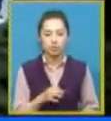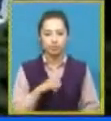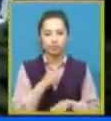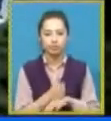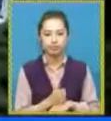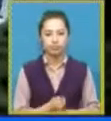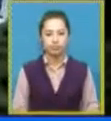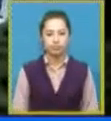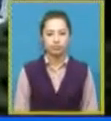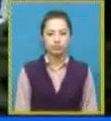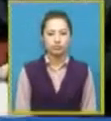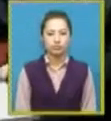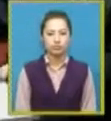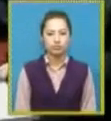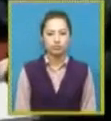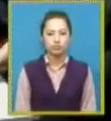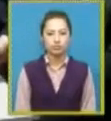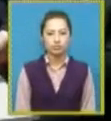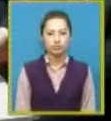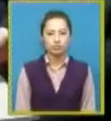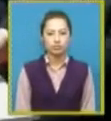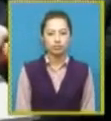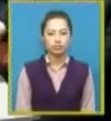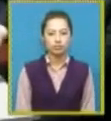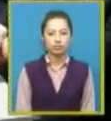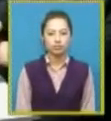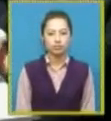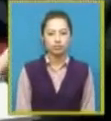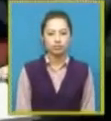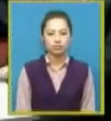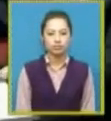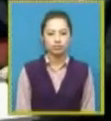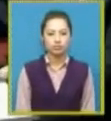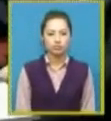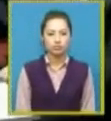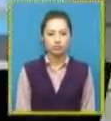аталмақшы. Гүлсанат Қалмырзақызы, Әли Мәлік, Бағдәулет Разақ, оңтүстік ақпарат.